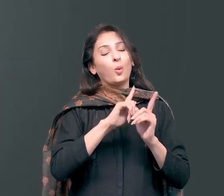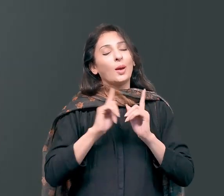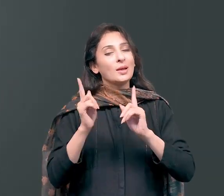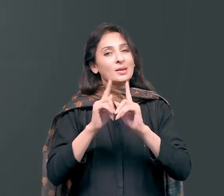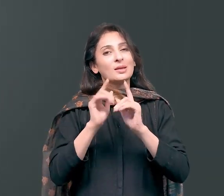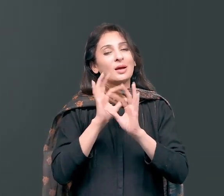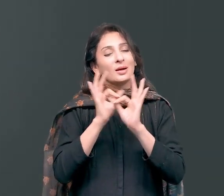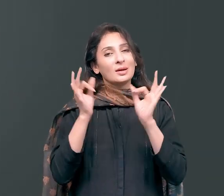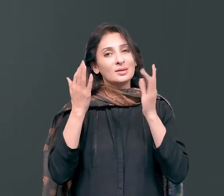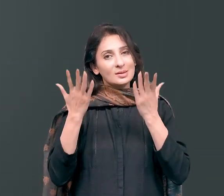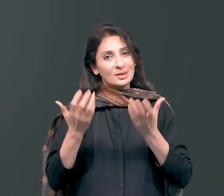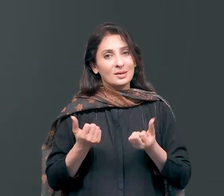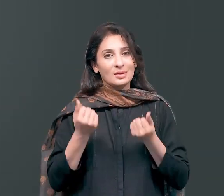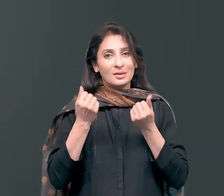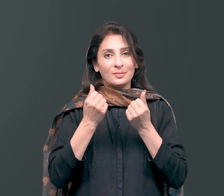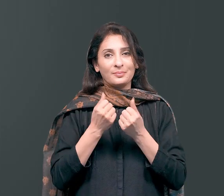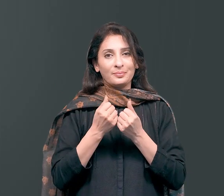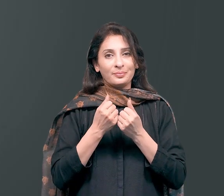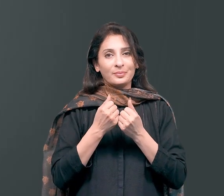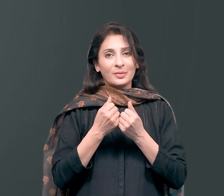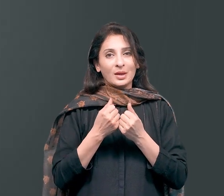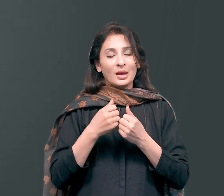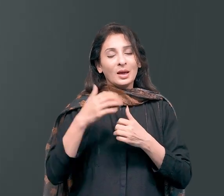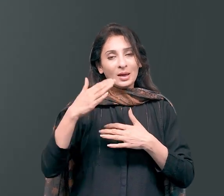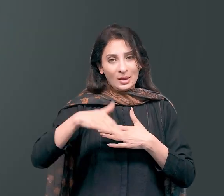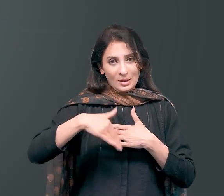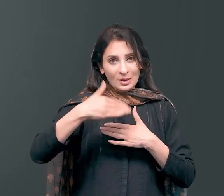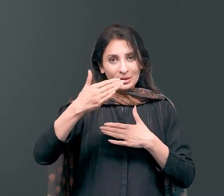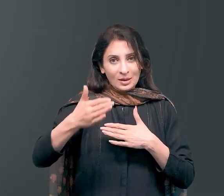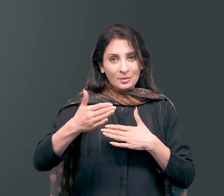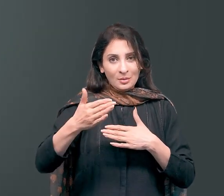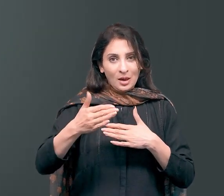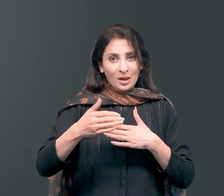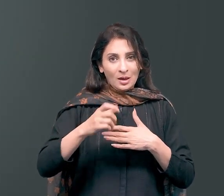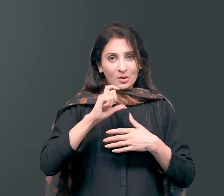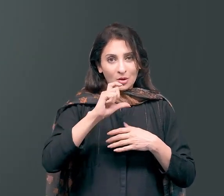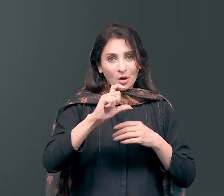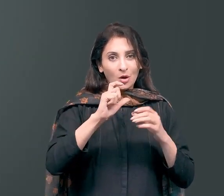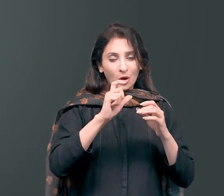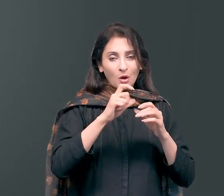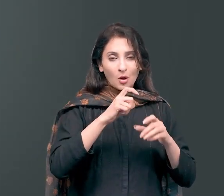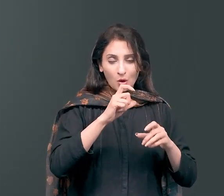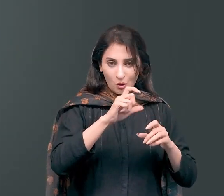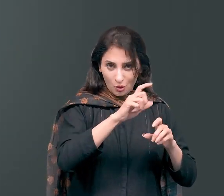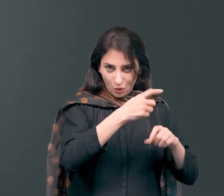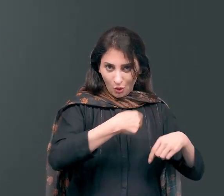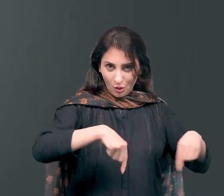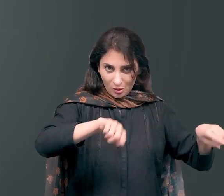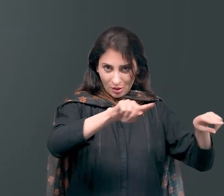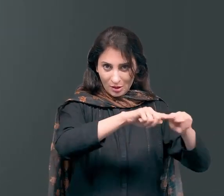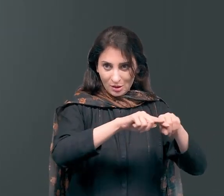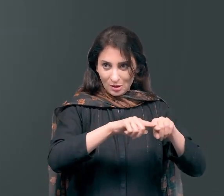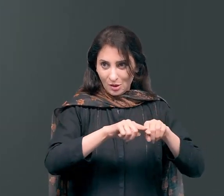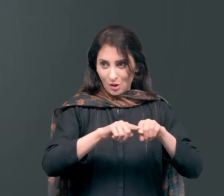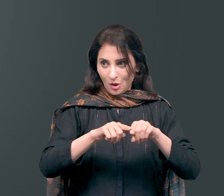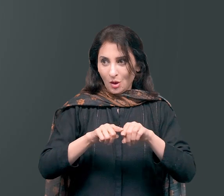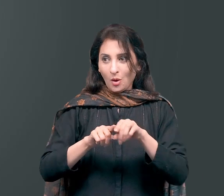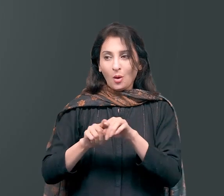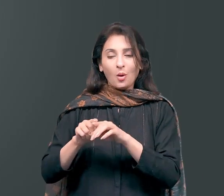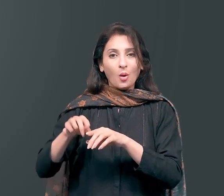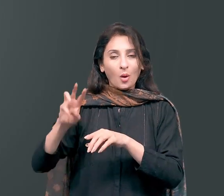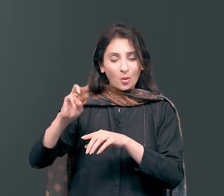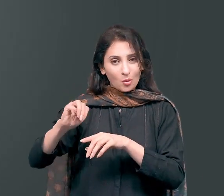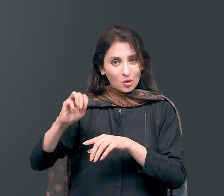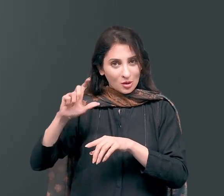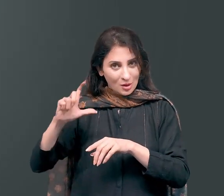لیجئے۔ تو لارڈ ماؤنٹ بیٹن نے آ کر حتمی کوشش کی کانگریس اور مسلم لیگ کو یہ بات باور کروانے کی